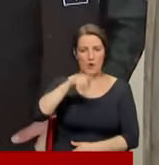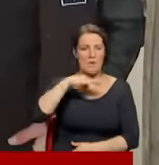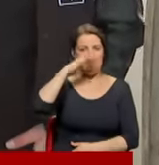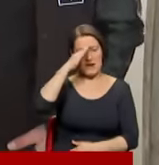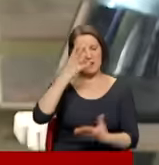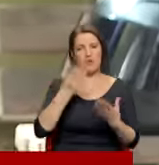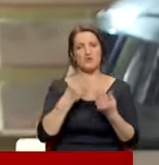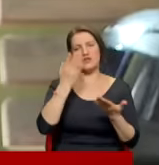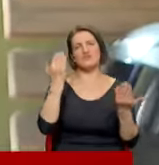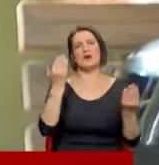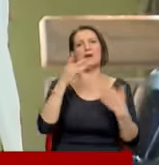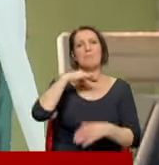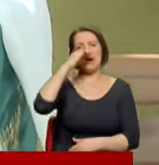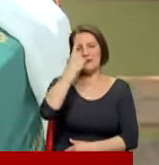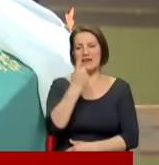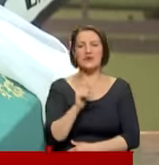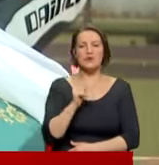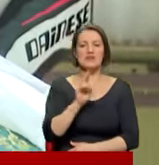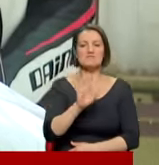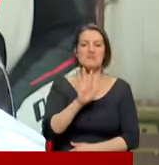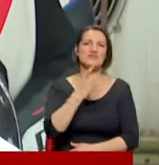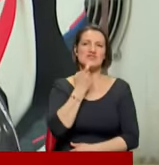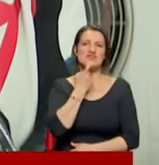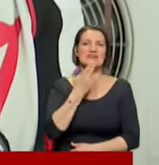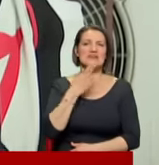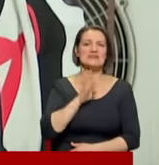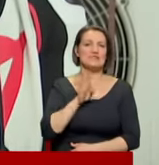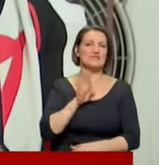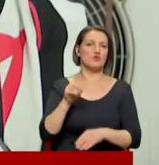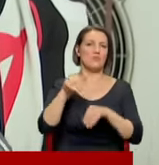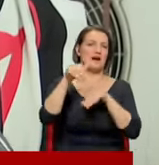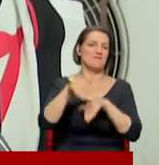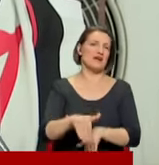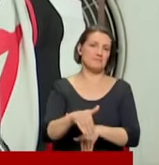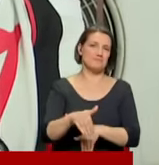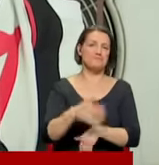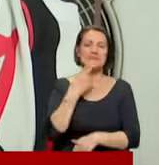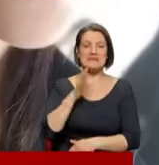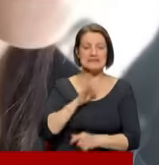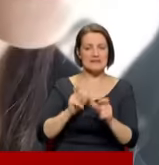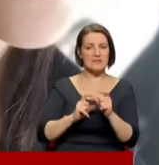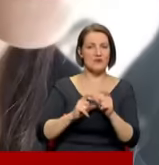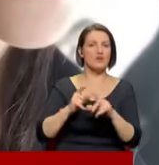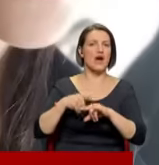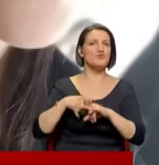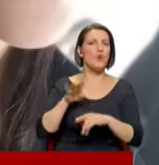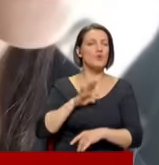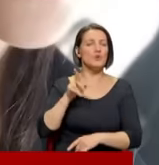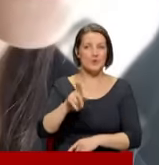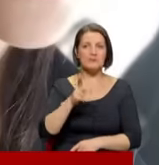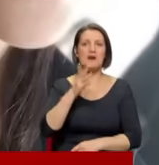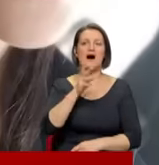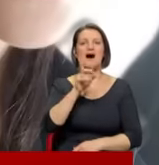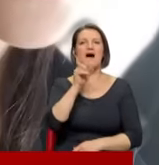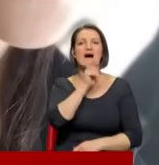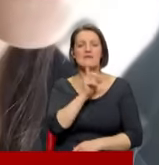bayram eylesin inşallah. Bayramın ilk günü daha 25 yaşındaki kızını toprağa verdi acılı baba. Kızı Semanur Hacıoğlu hatalı U